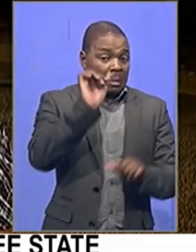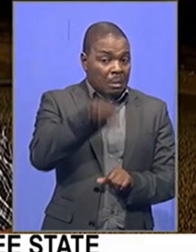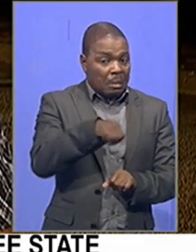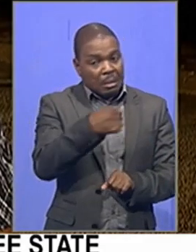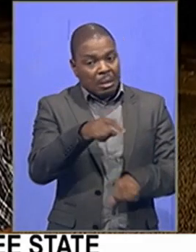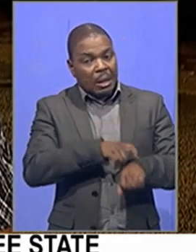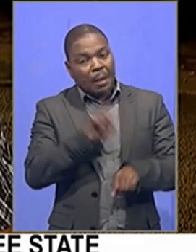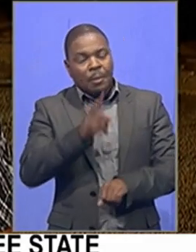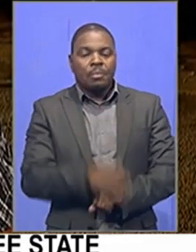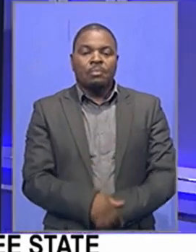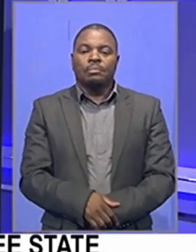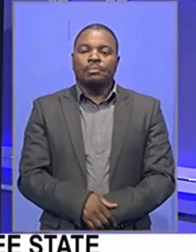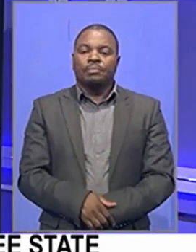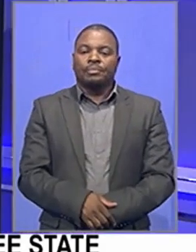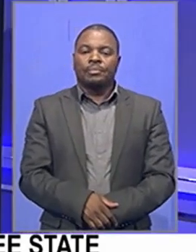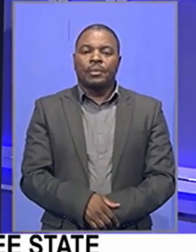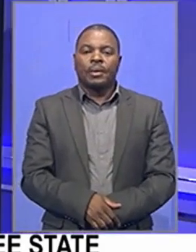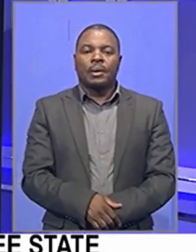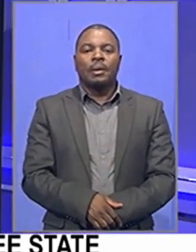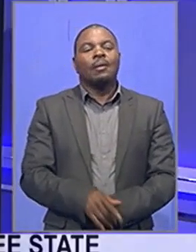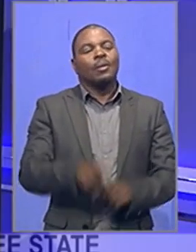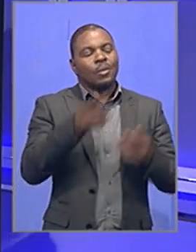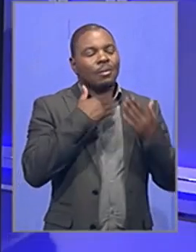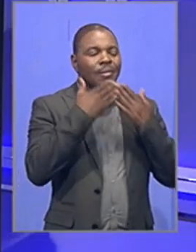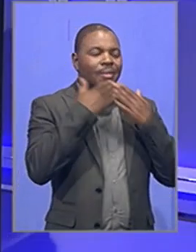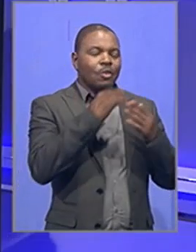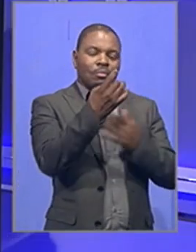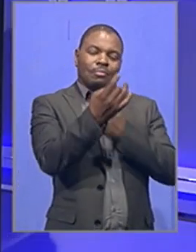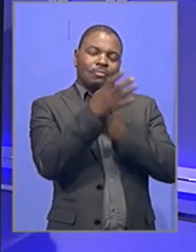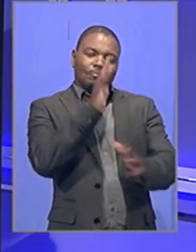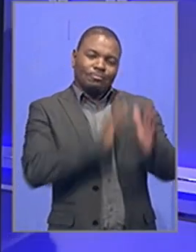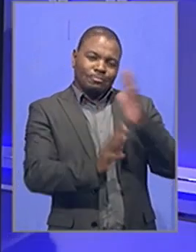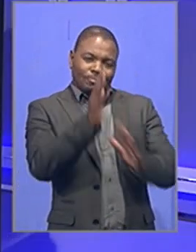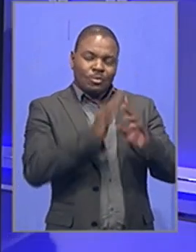mang. Makgala a re lebohe ka tlhahiso leseding